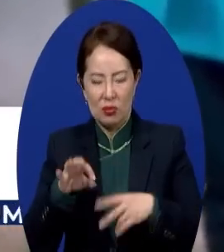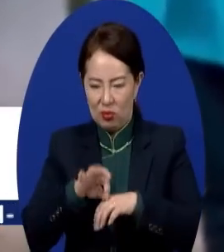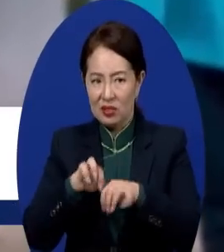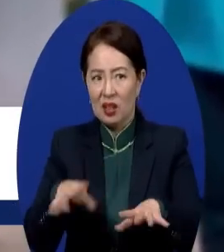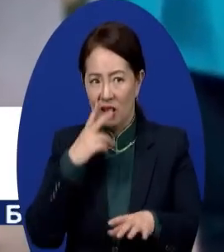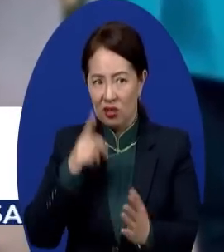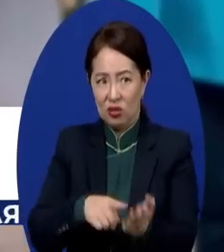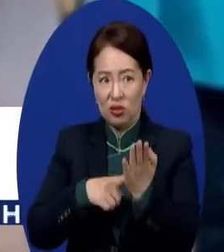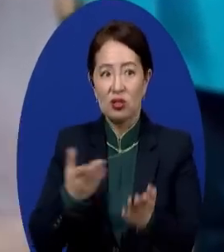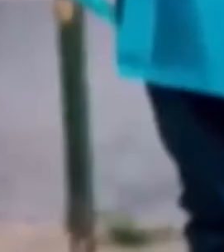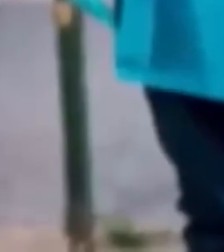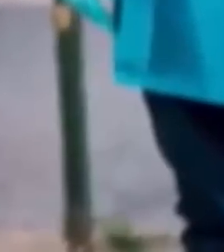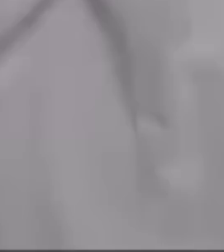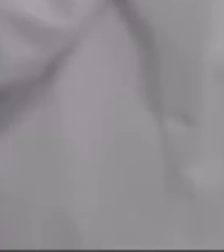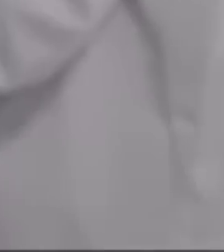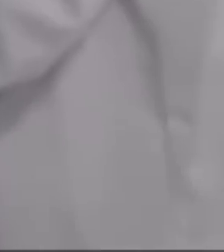байна.